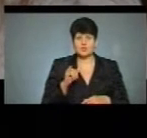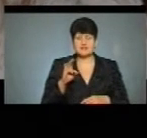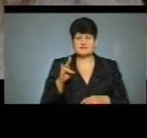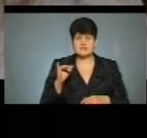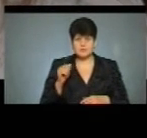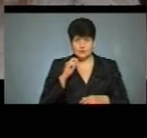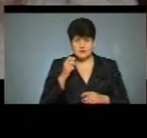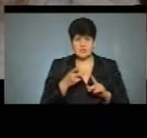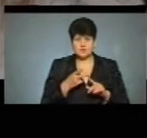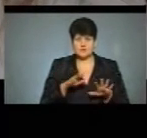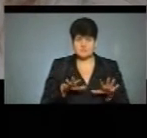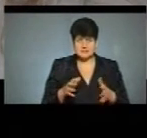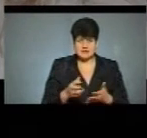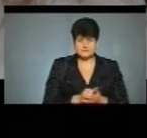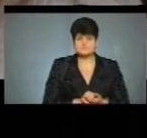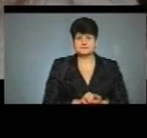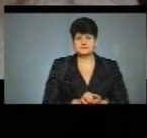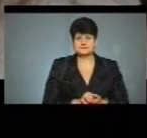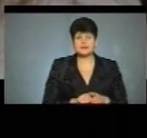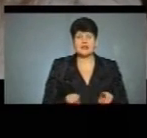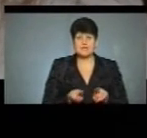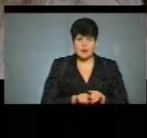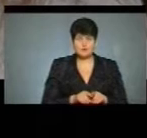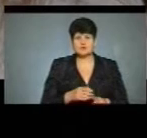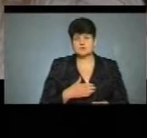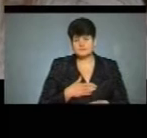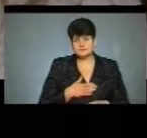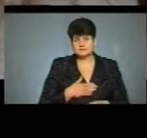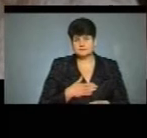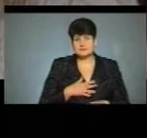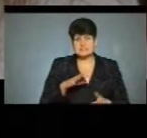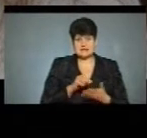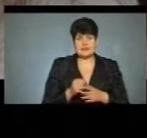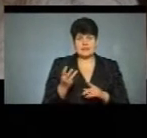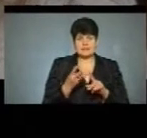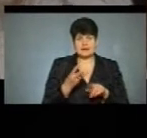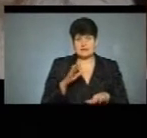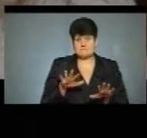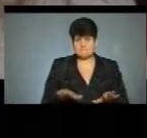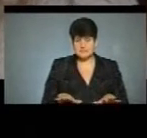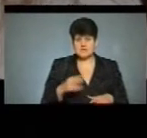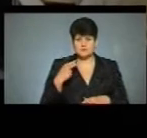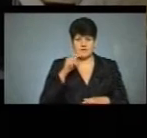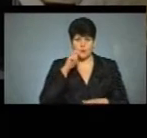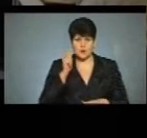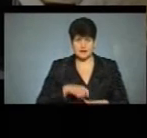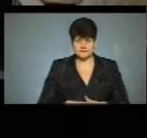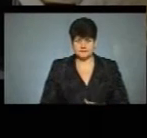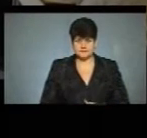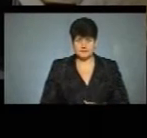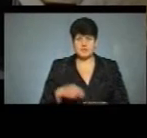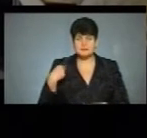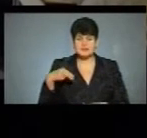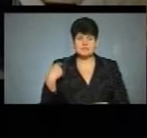України, друге місце зайняла. І також я зайняла третє місце на чемпіонаті України. Президент